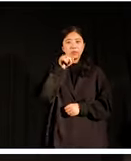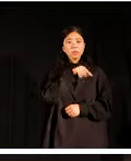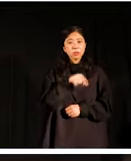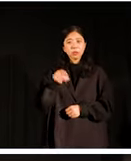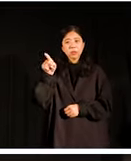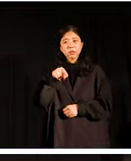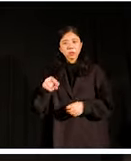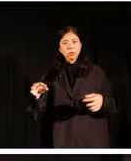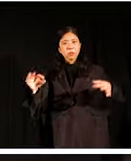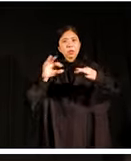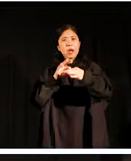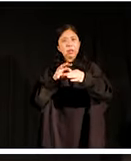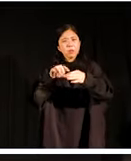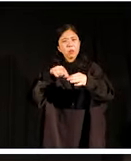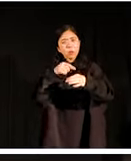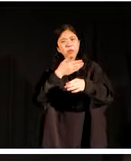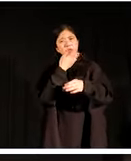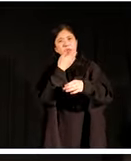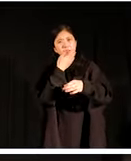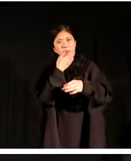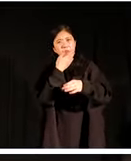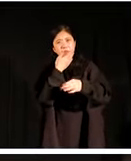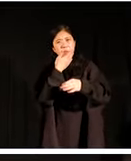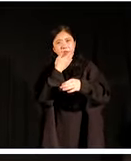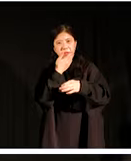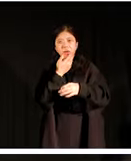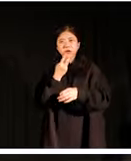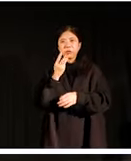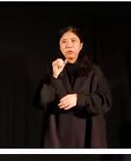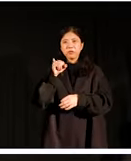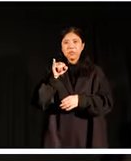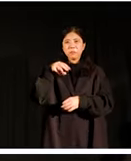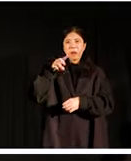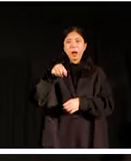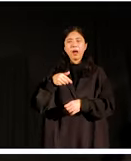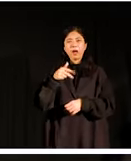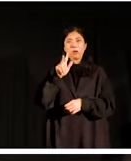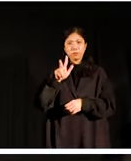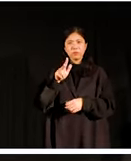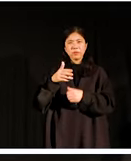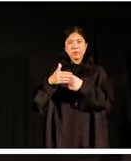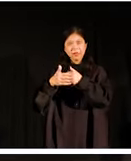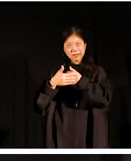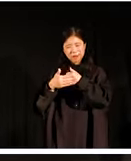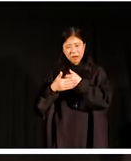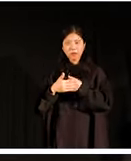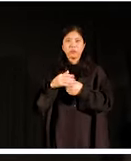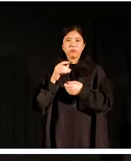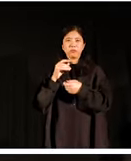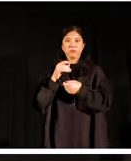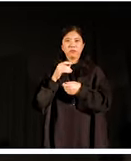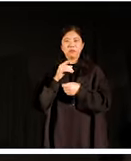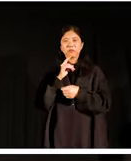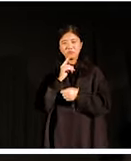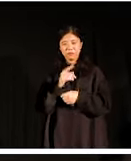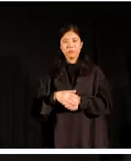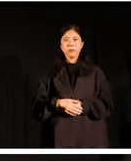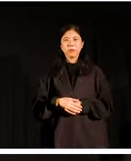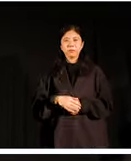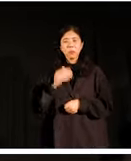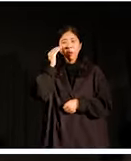とのりを大切にするあとま言い回る助け合いの心だと思うんですねあのやっぱりこう困った人